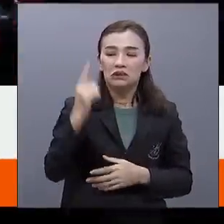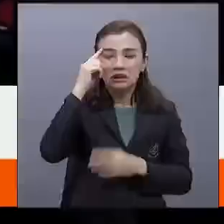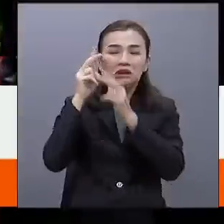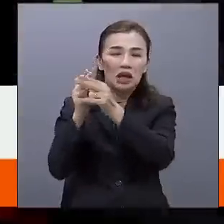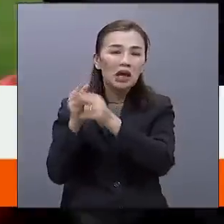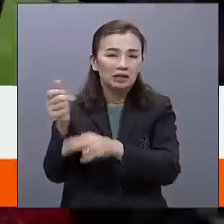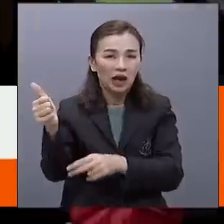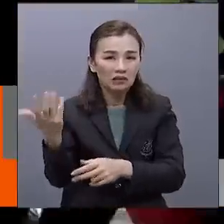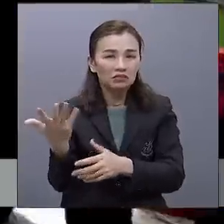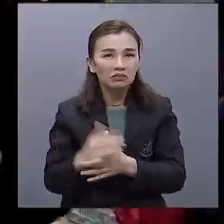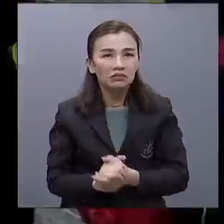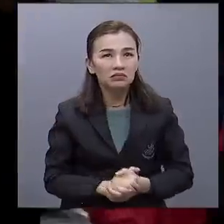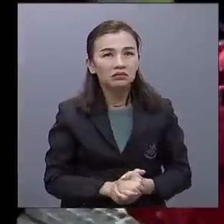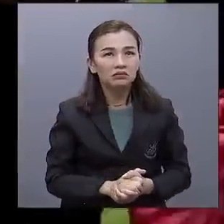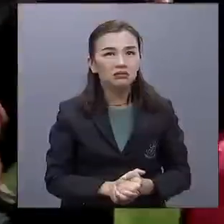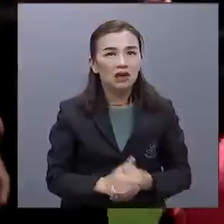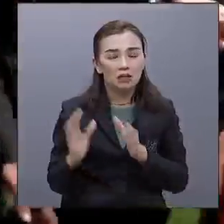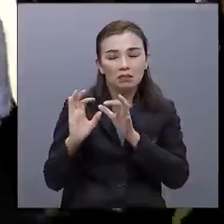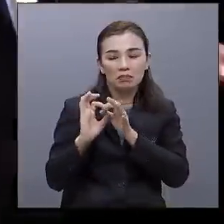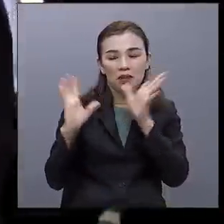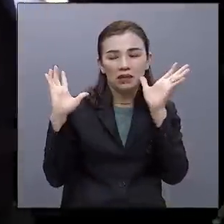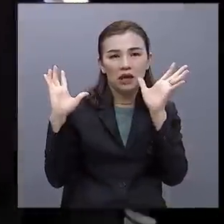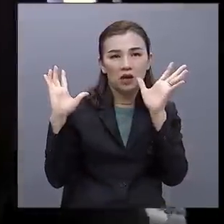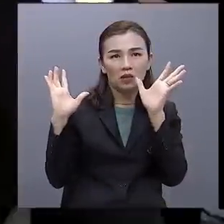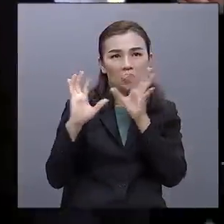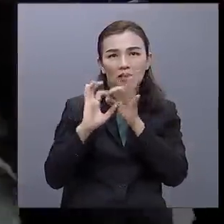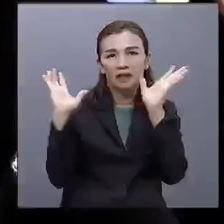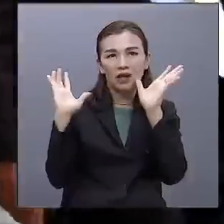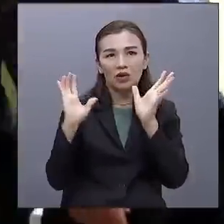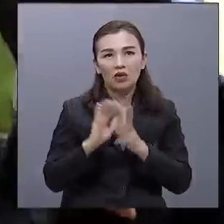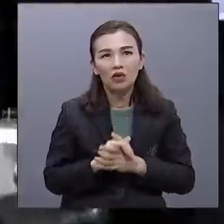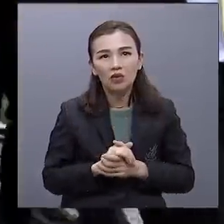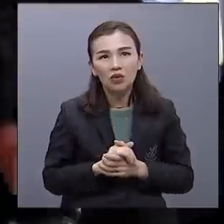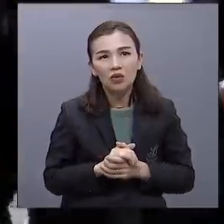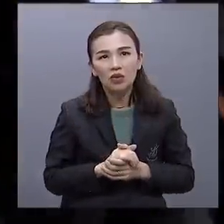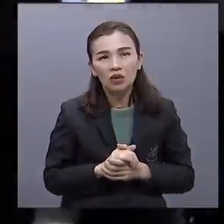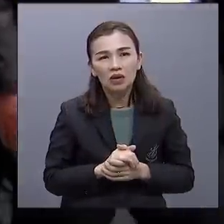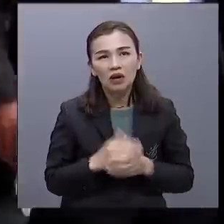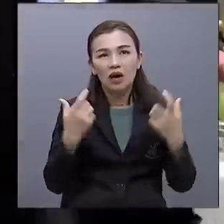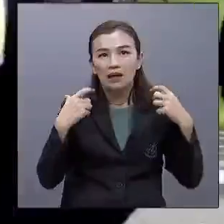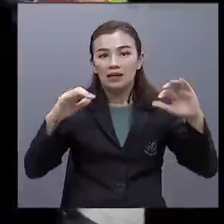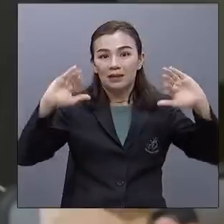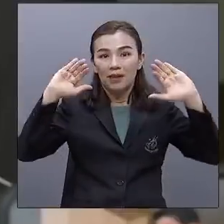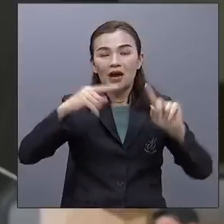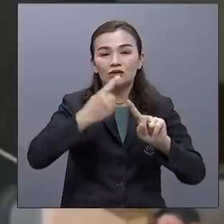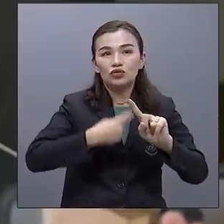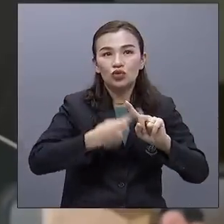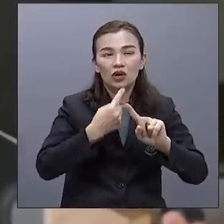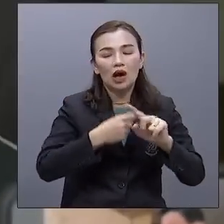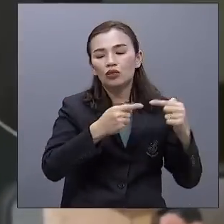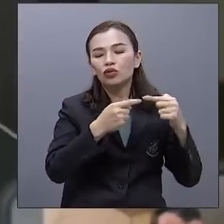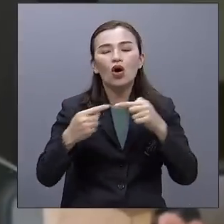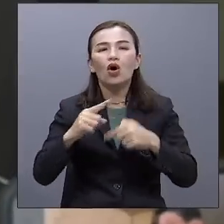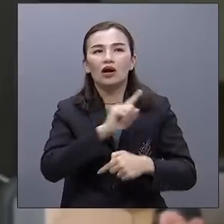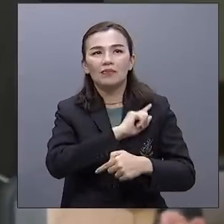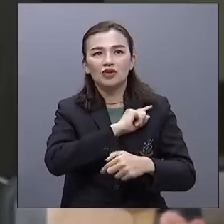ครับ ไม่เกี่ยวข้องเลยนะไม่เกี่ยวข้อง ครับครับครับ ท่านประธานรัฐบาลรักษาการต่อไปให้ดี สุดแล้วไม่ได้มีประ